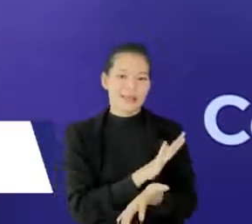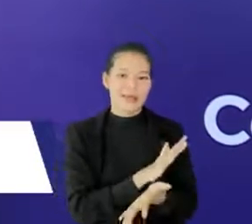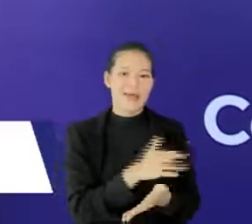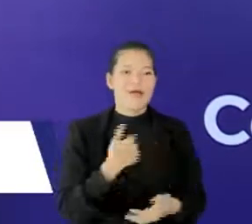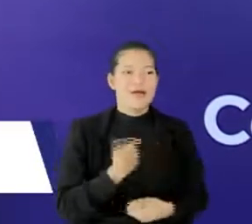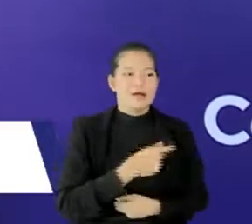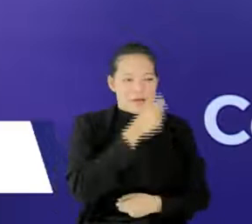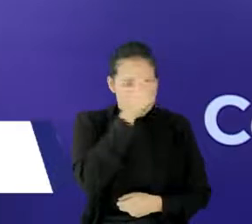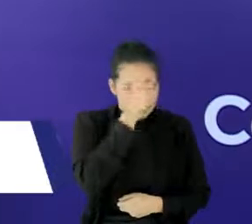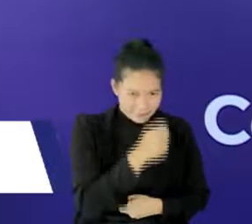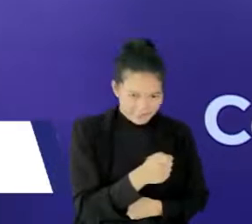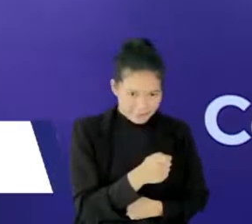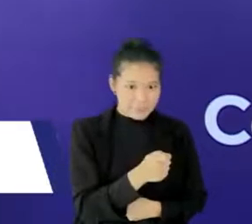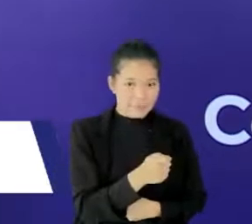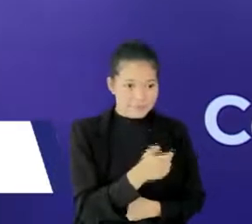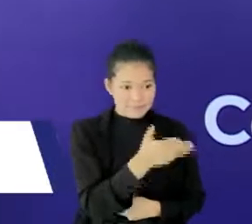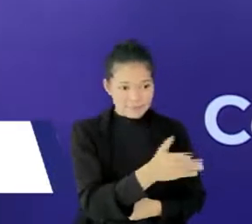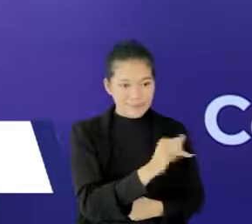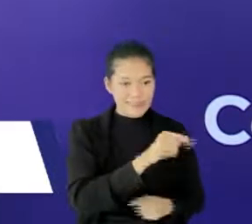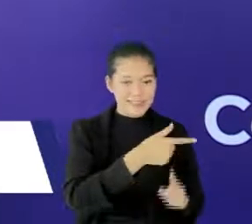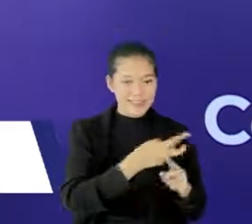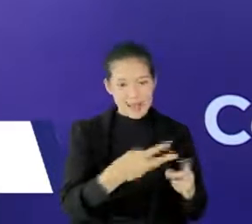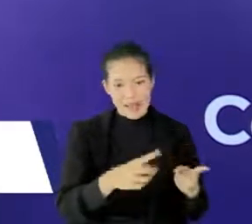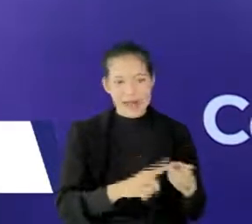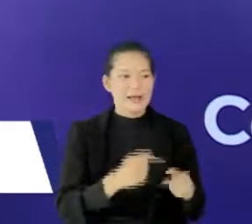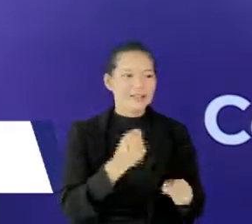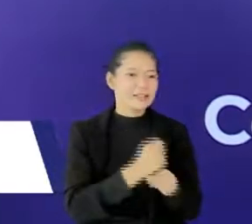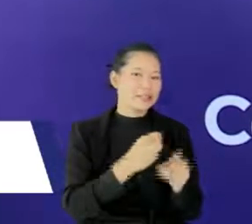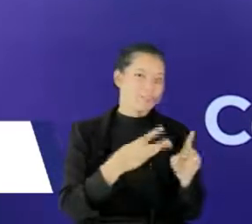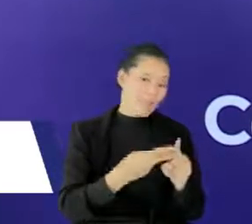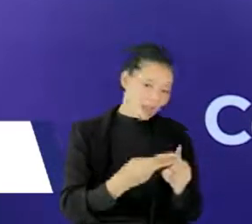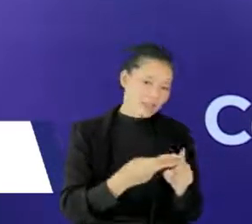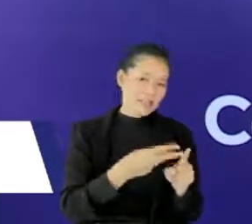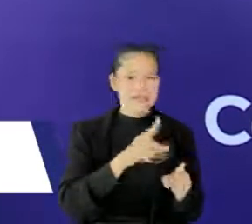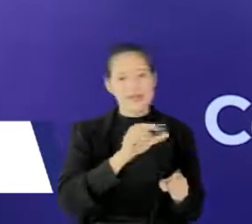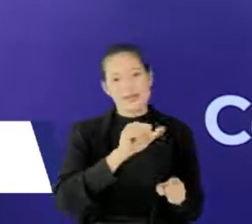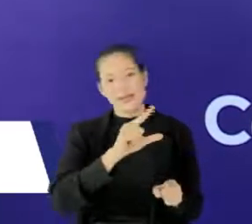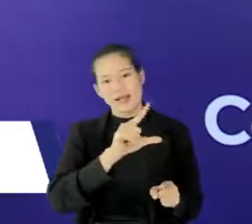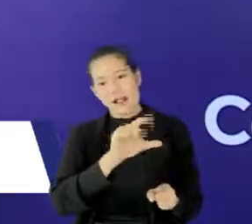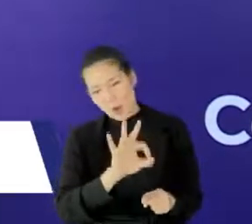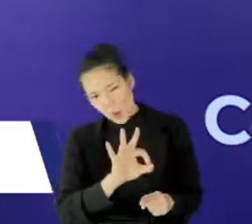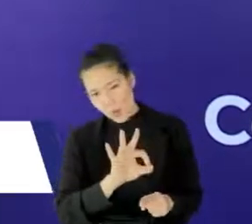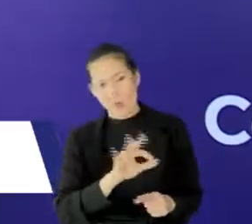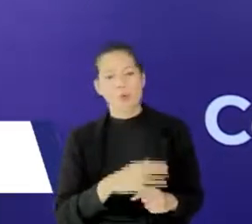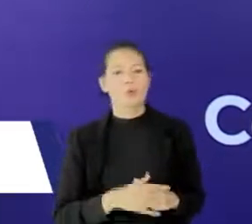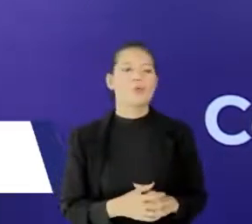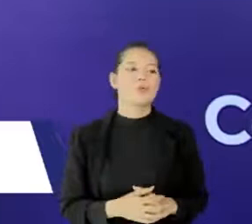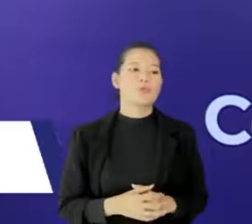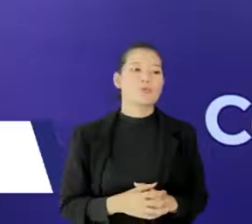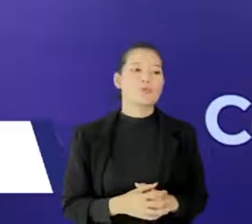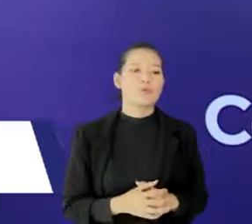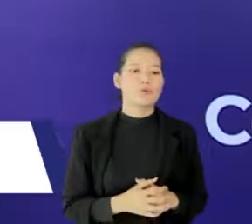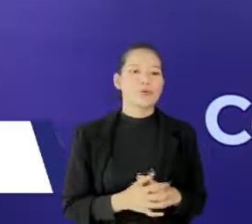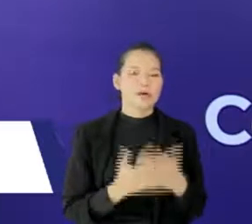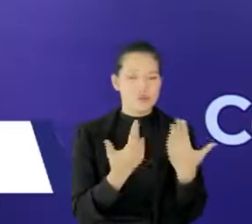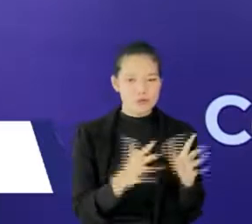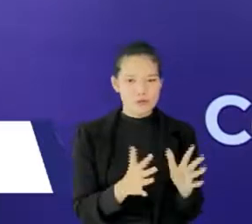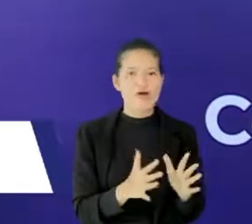Saya apresiasi Mas Iye dan God Bless dan juga Mas Lilo dan grup yang